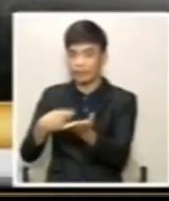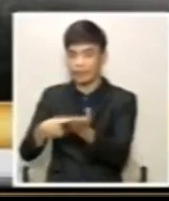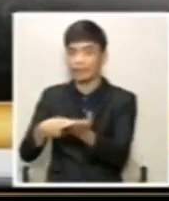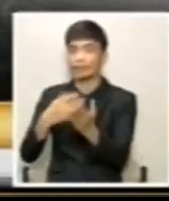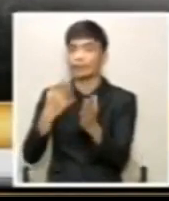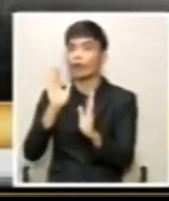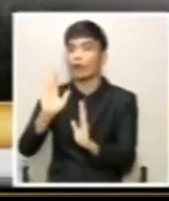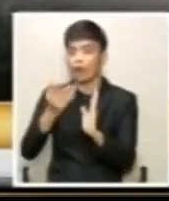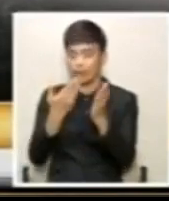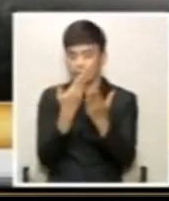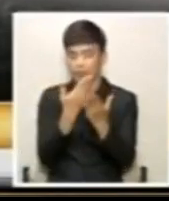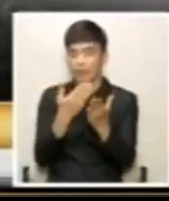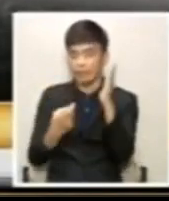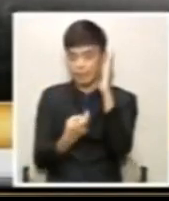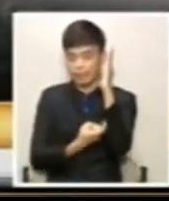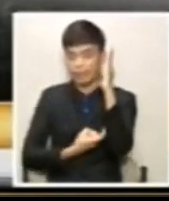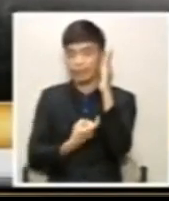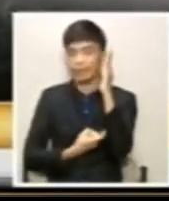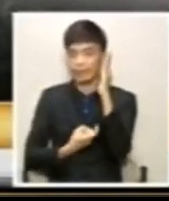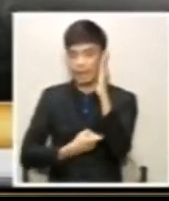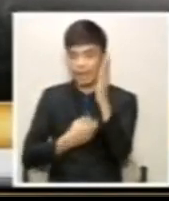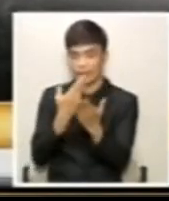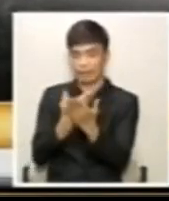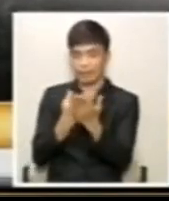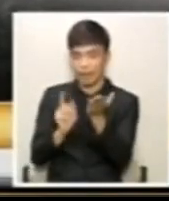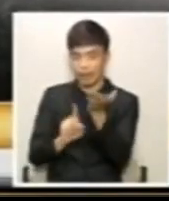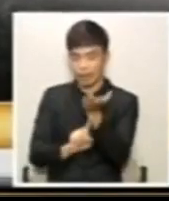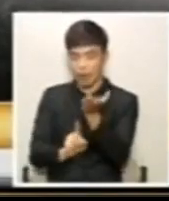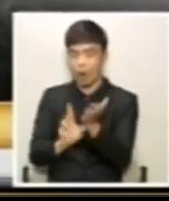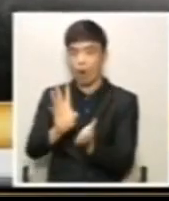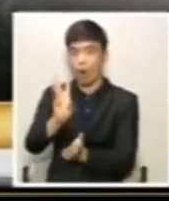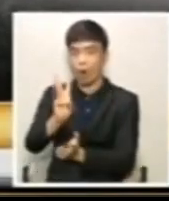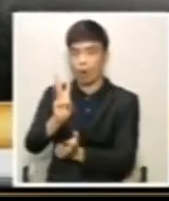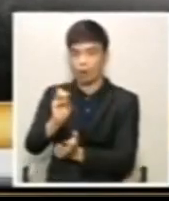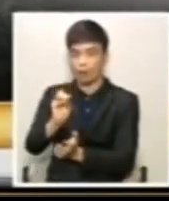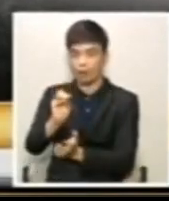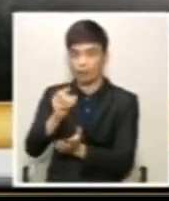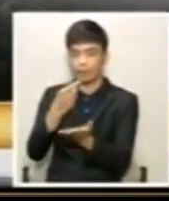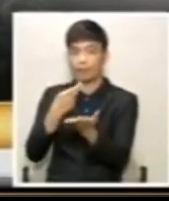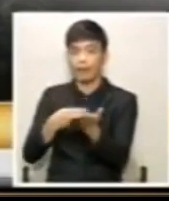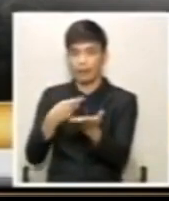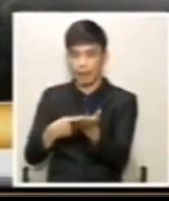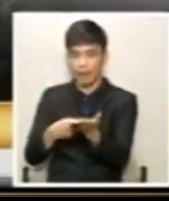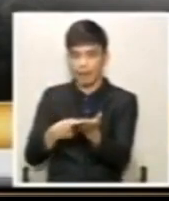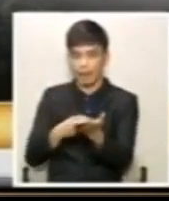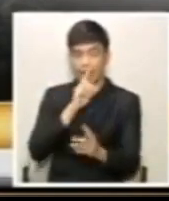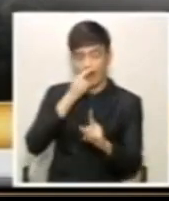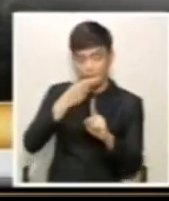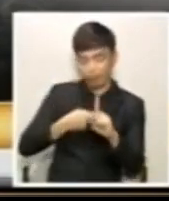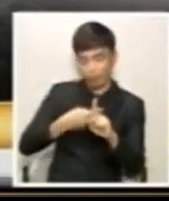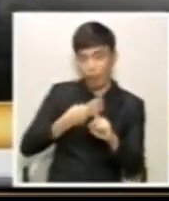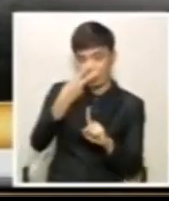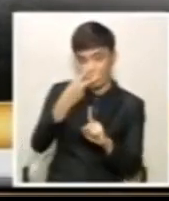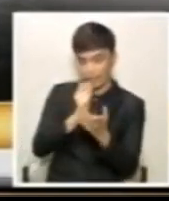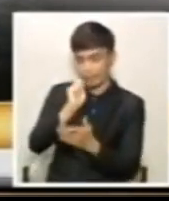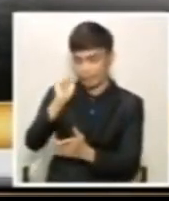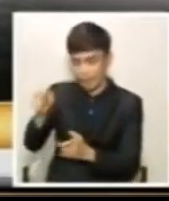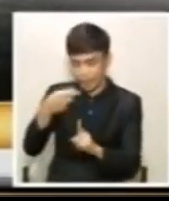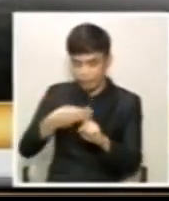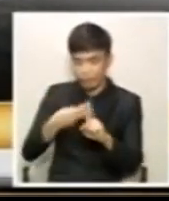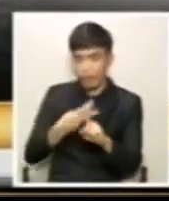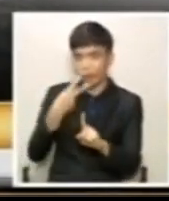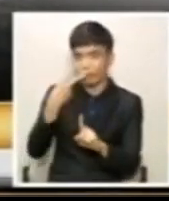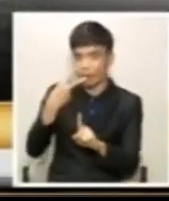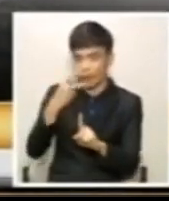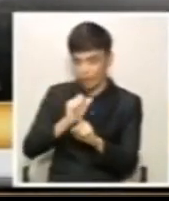างพาราซึ่งประกันไว้ที่60บาทต่อกิโลและก็มีเงื่อนไขว่าจ่าย2เดือนครั้งขอให้ปรับมาเป็น